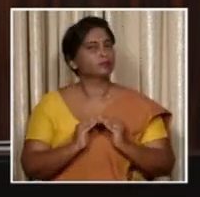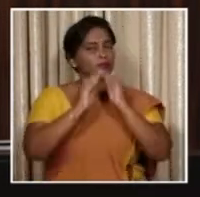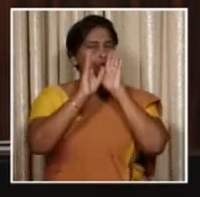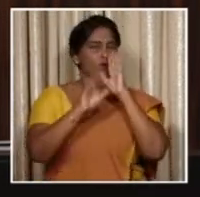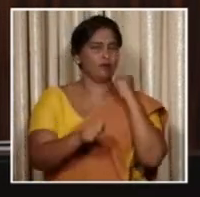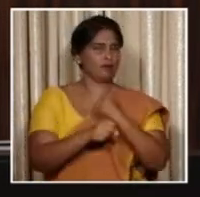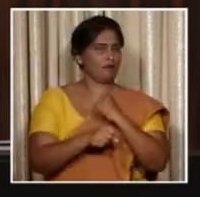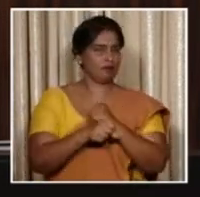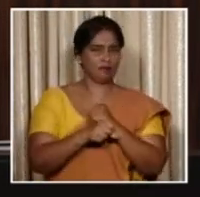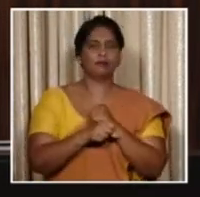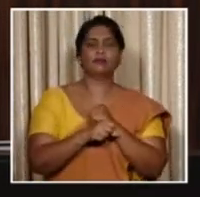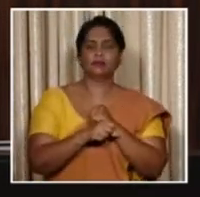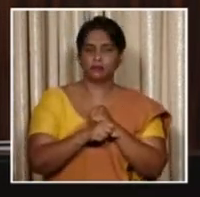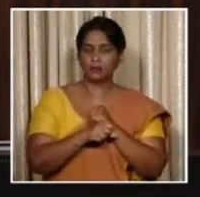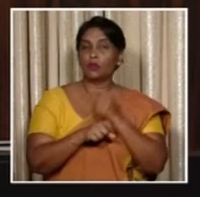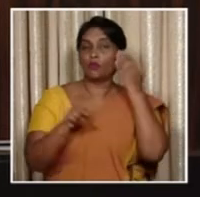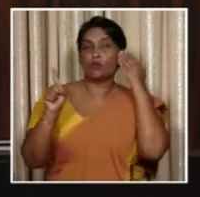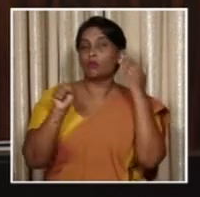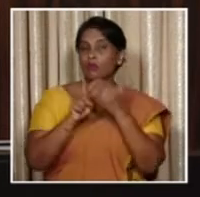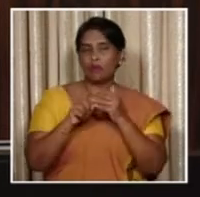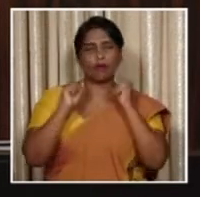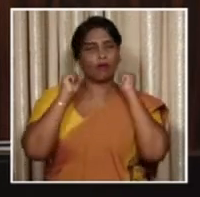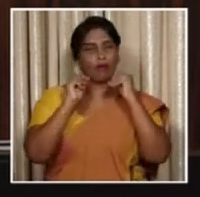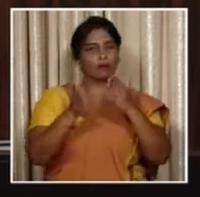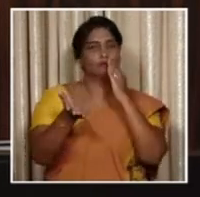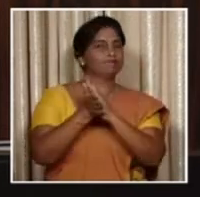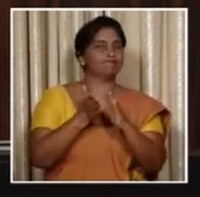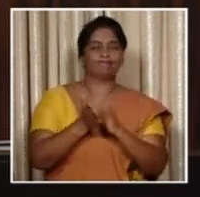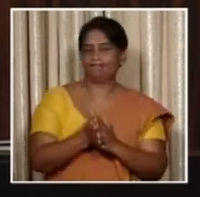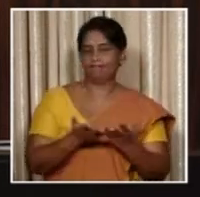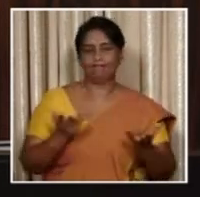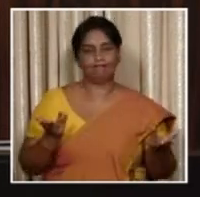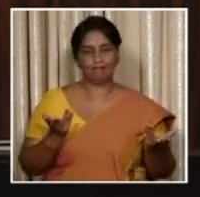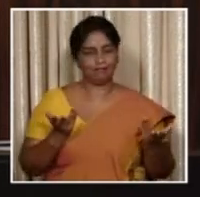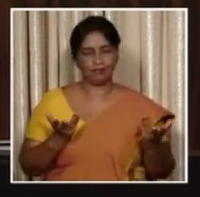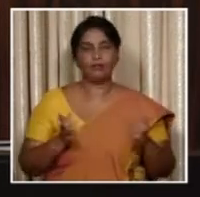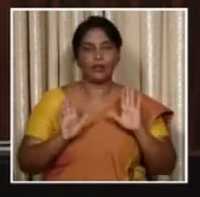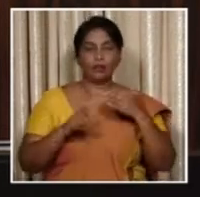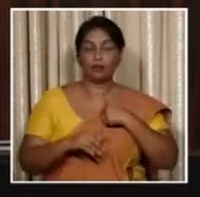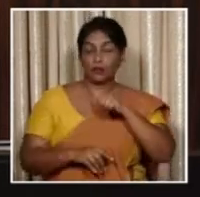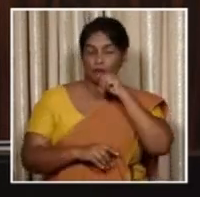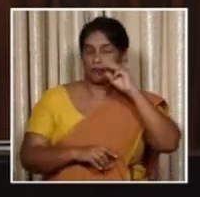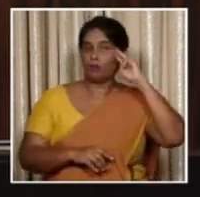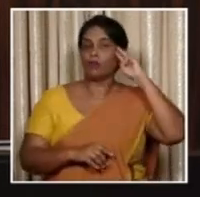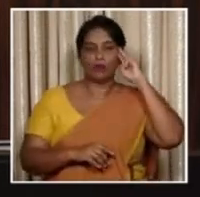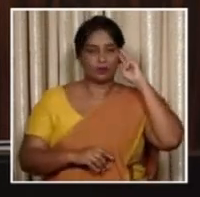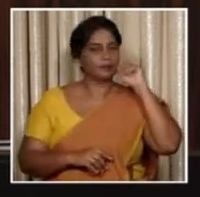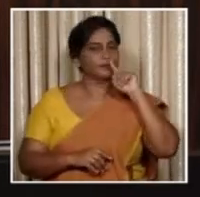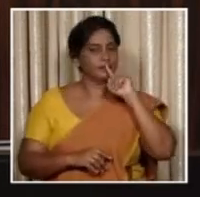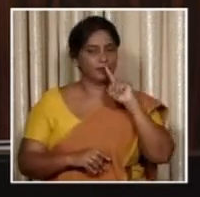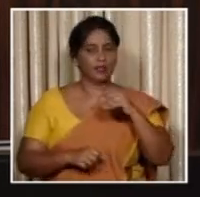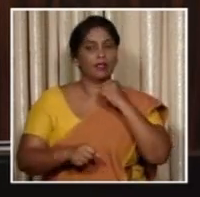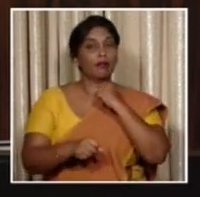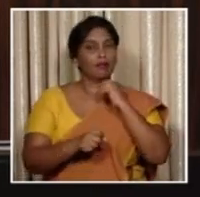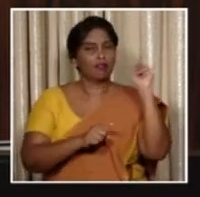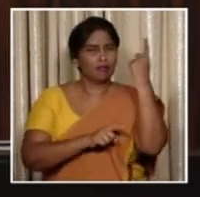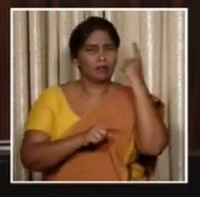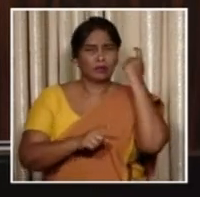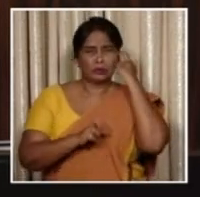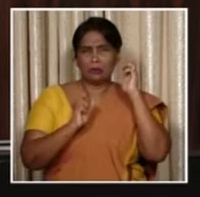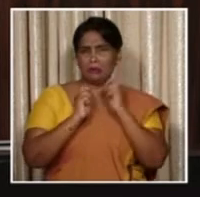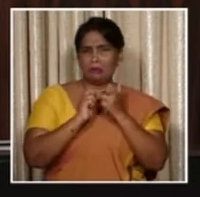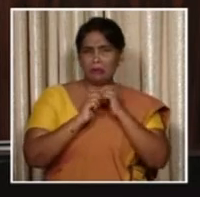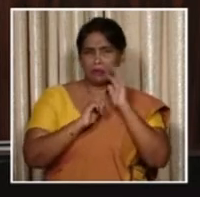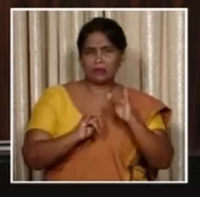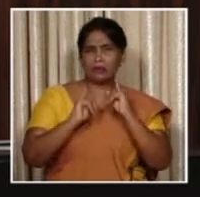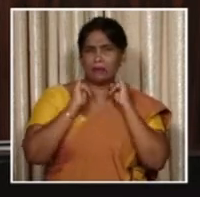රාජ්‍යයක් ඒ පිළිබඳ සාධාරණ ඉටු කරගන්න අසමත් වී තිබෙනවා. මම ඔබට සහතිකයක් දෙනවා. ආන්දෝලනයේ තුඩු දී